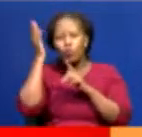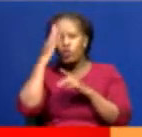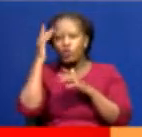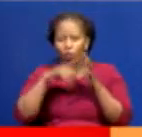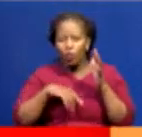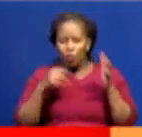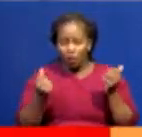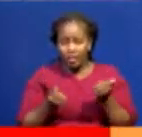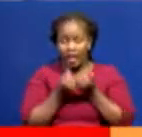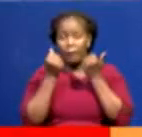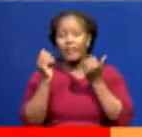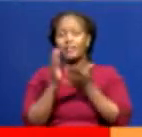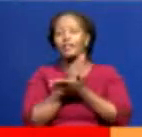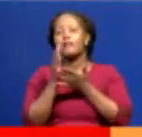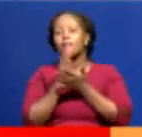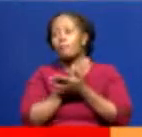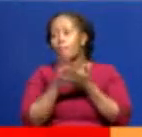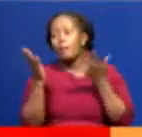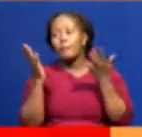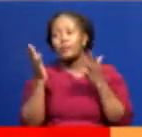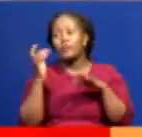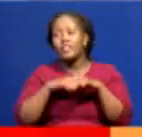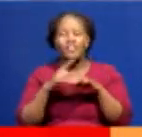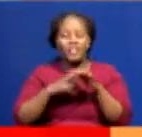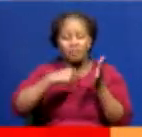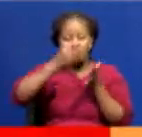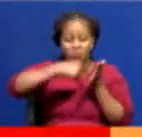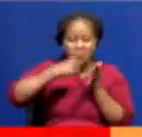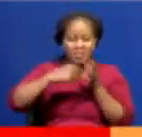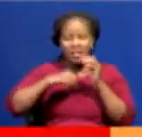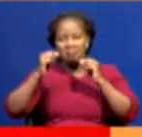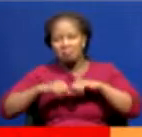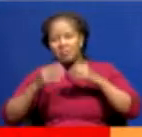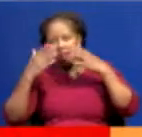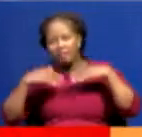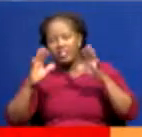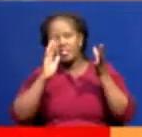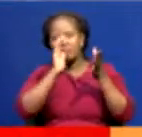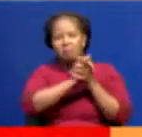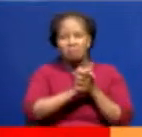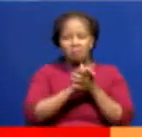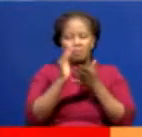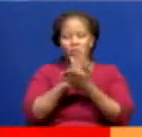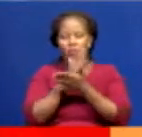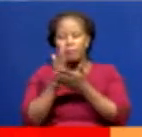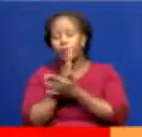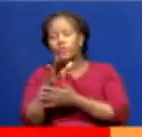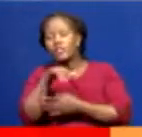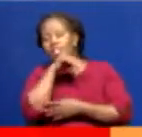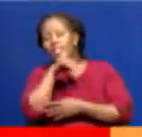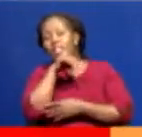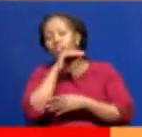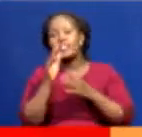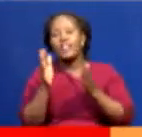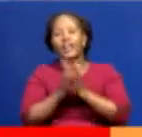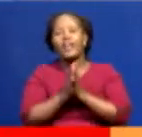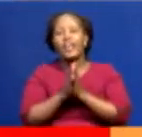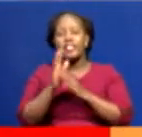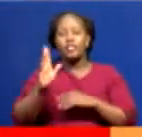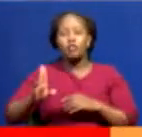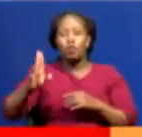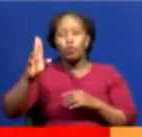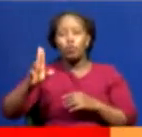yalitokea kati ya wakati walisaini ile mkataba wa makubaliano kati ya Raila Odinga na rafiki